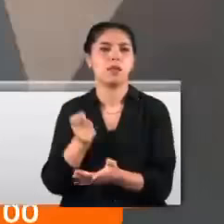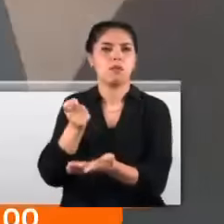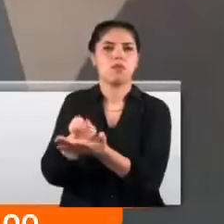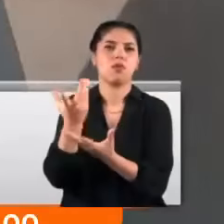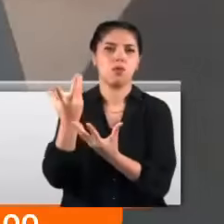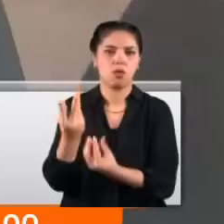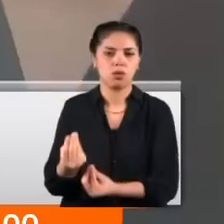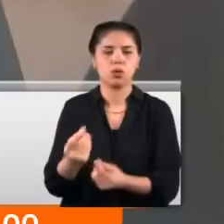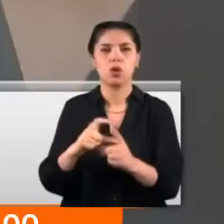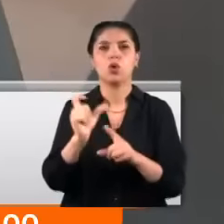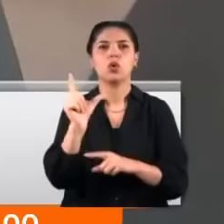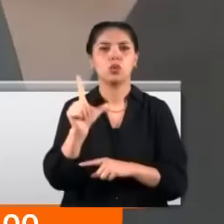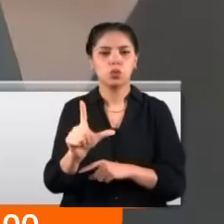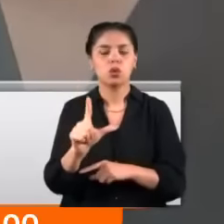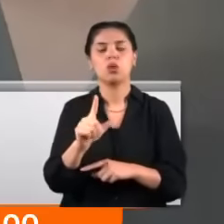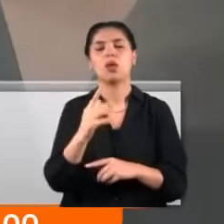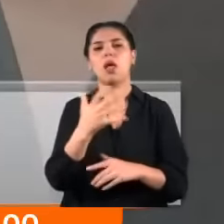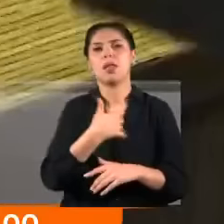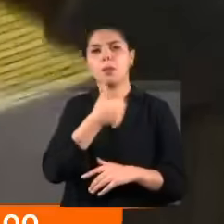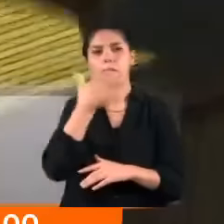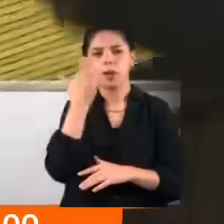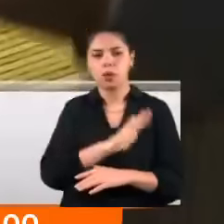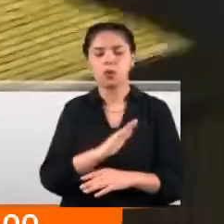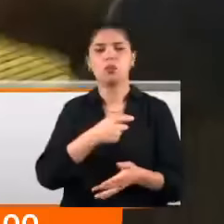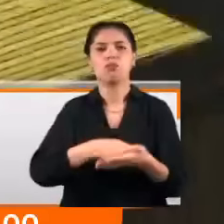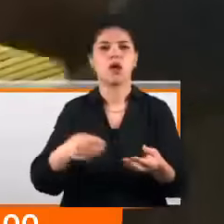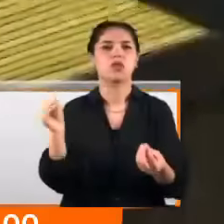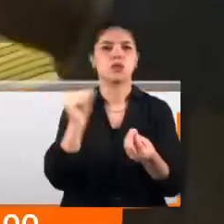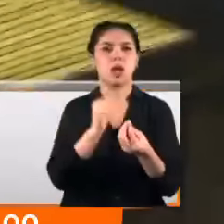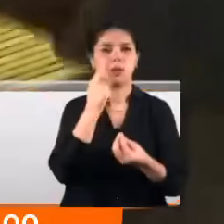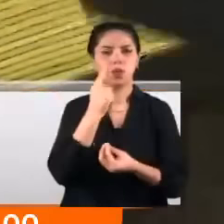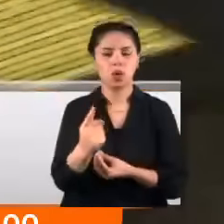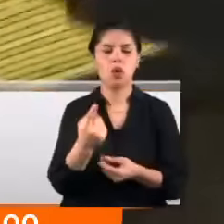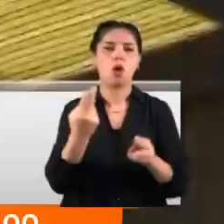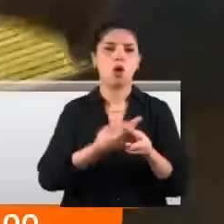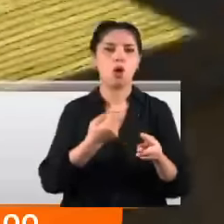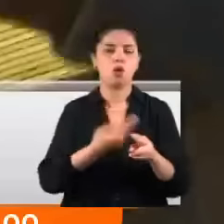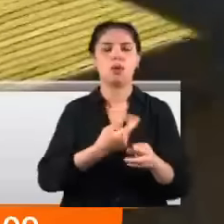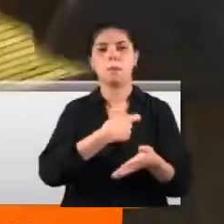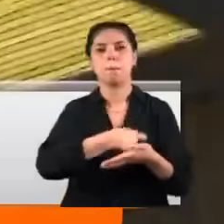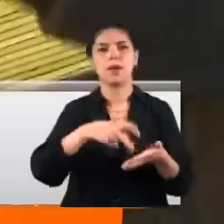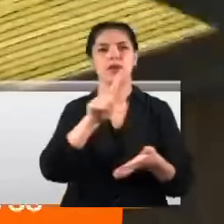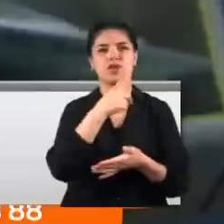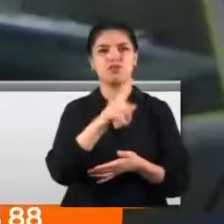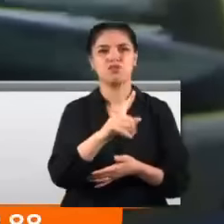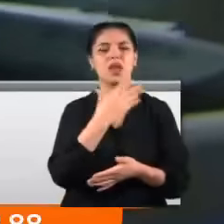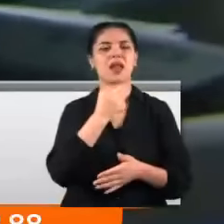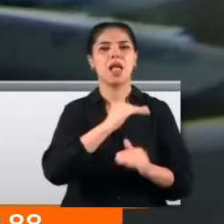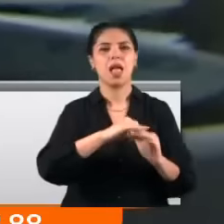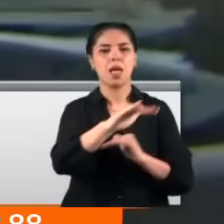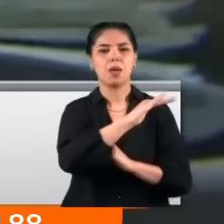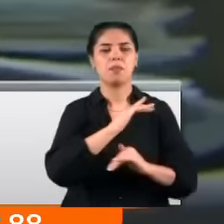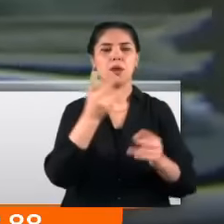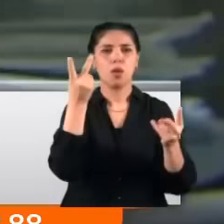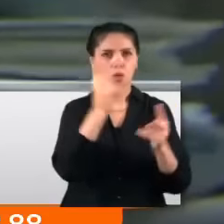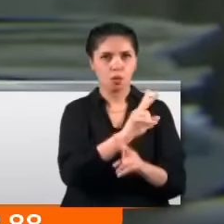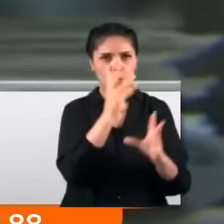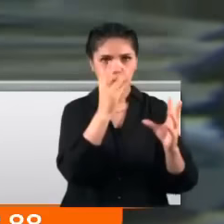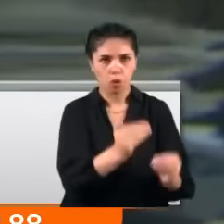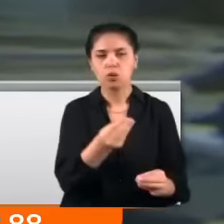yatırılacak. Dul ve yetim aylıkları da artış yaşanan kalemlerden. Örneğin maaşı 20 bin lira olan emeklinin vefat etmesi